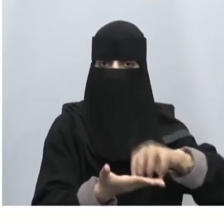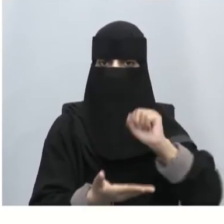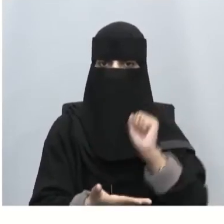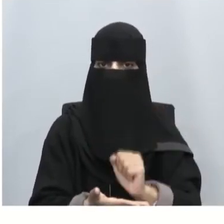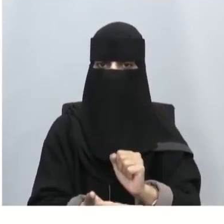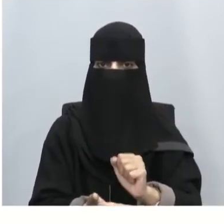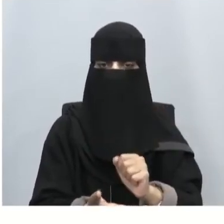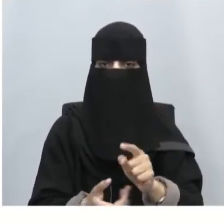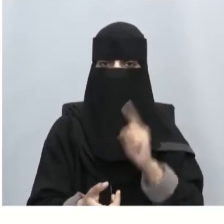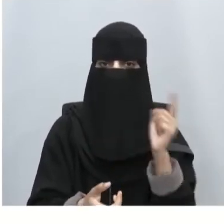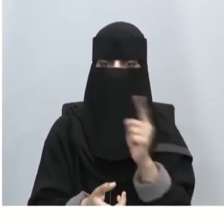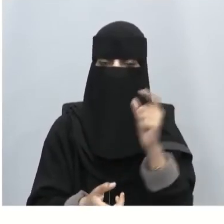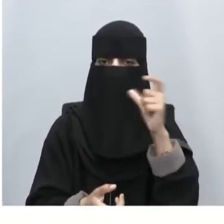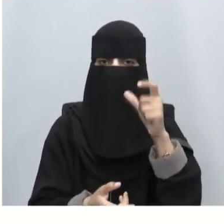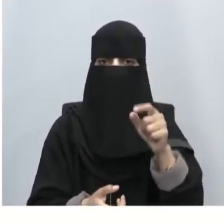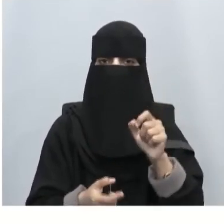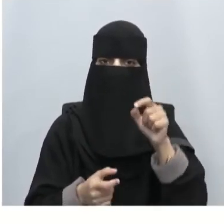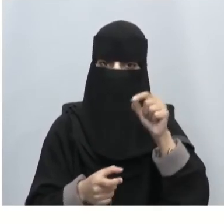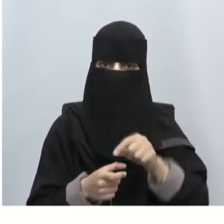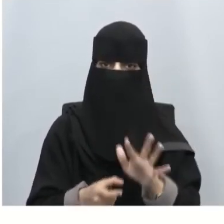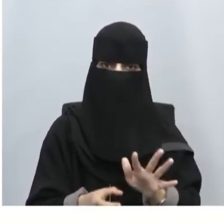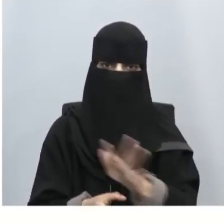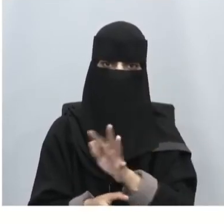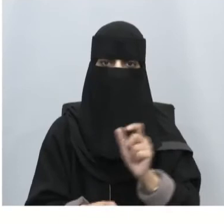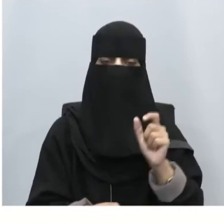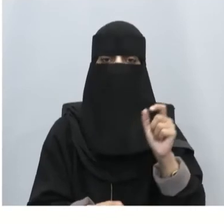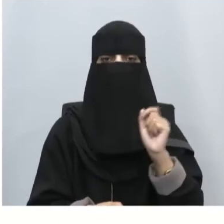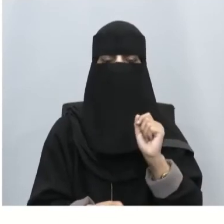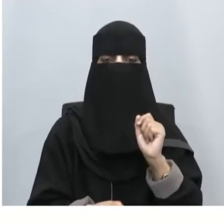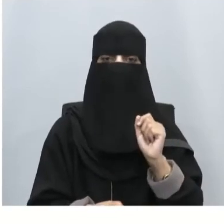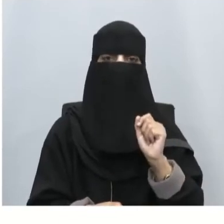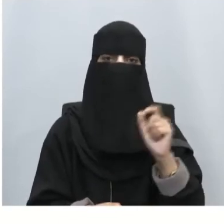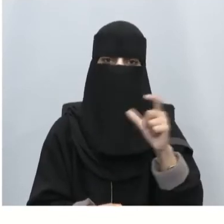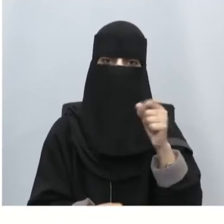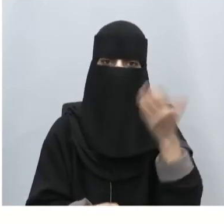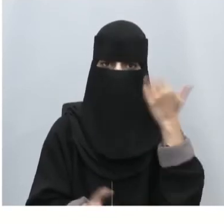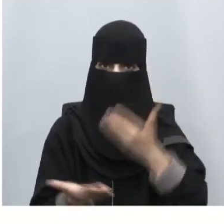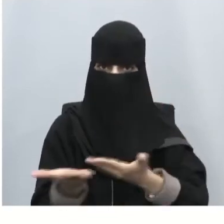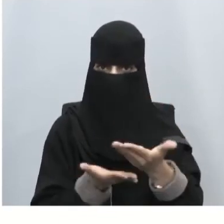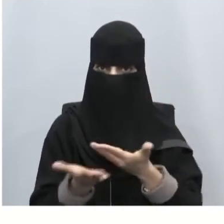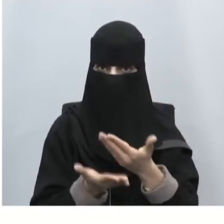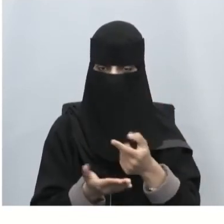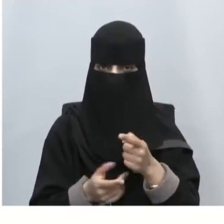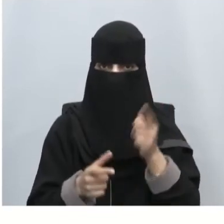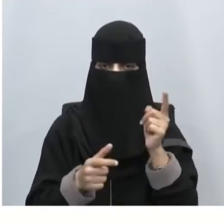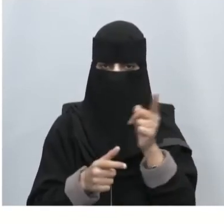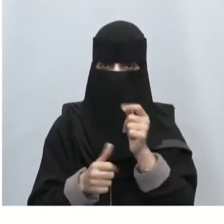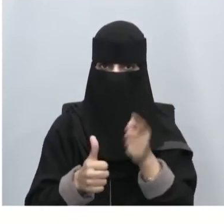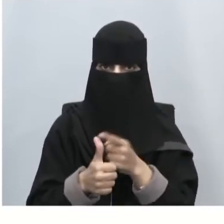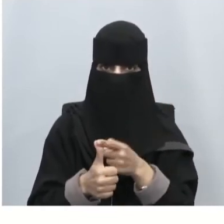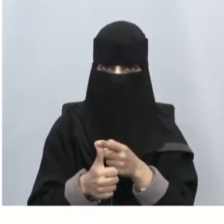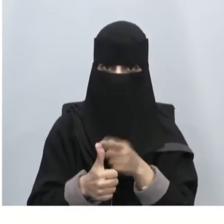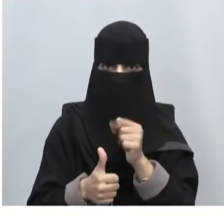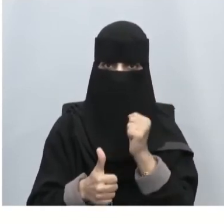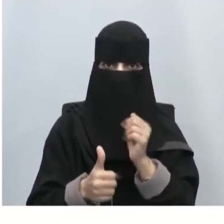في العالم الاسلامي وفي الشرق الاسلامي ونحن تحدثنا عن الدوله العباسيه في عصرها الاول كانت في